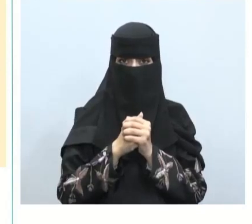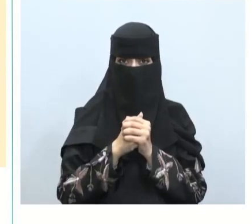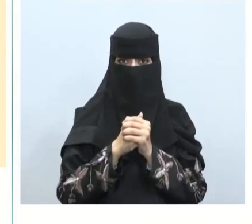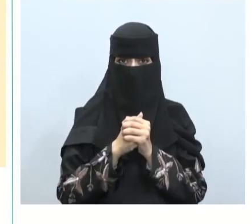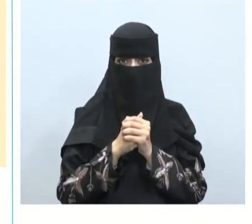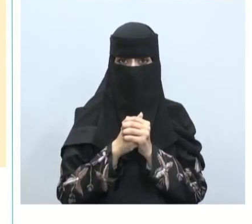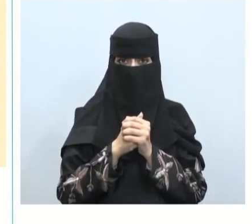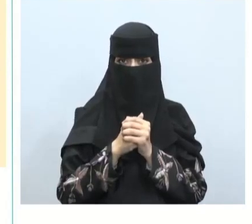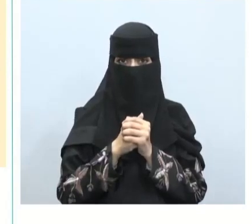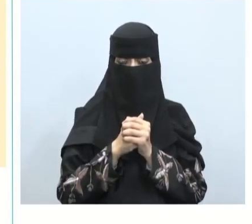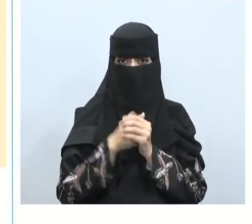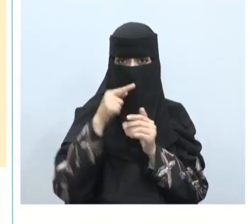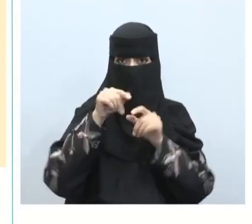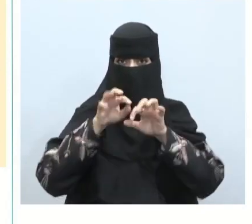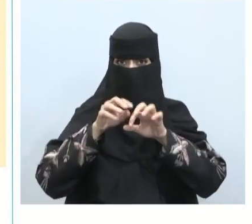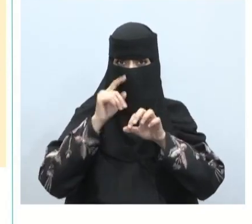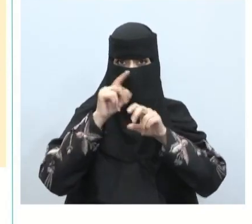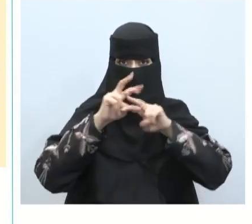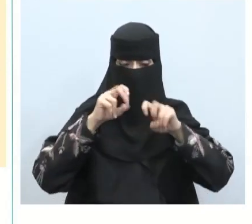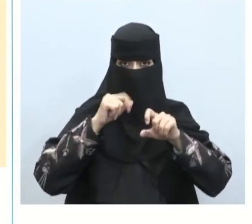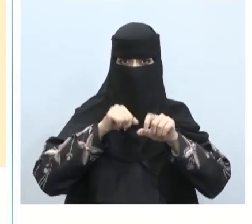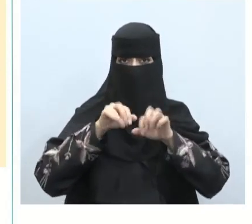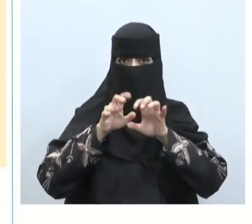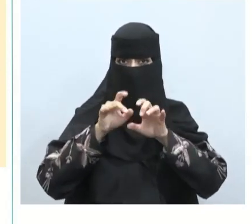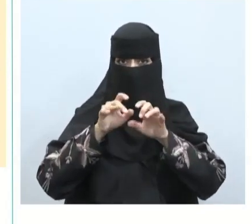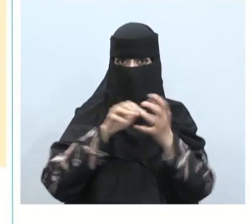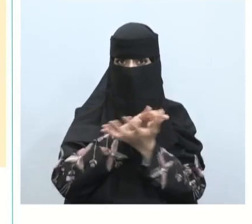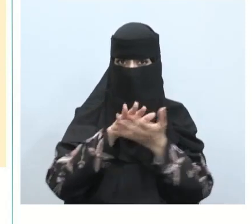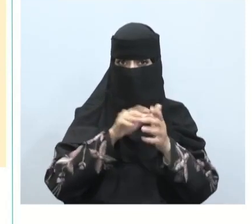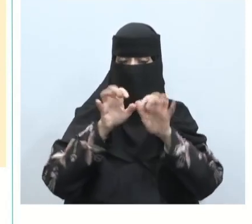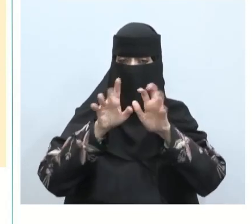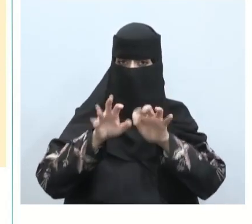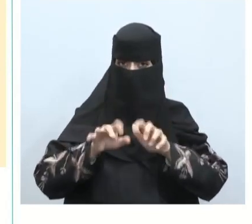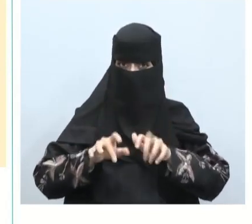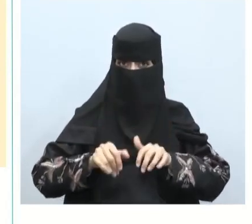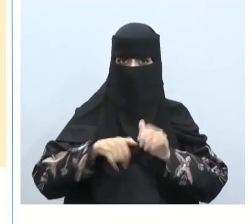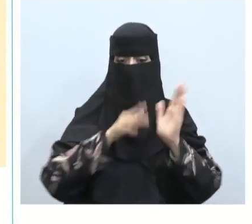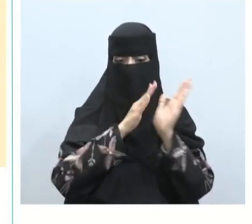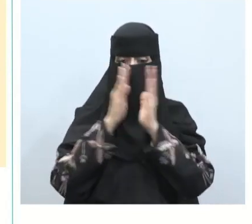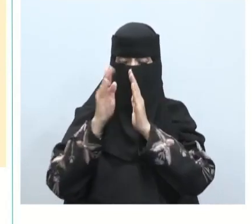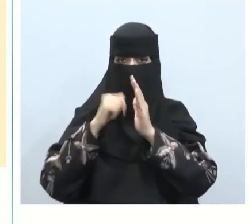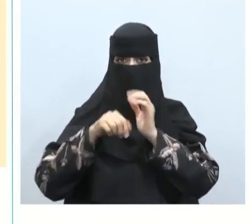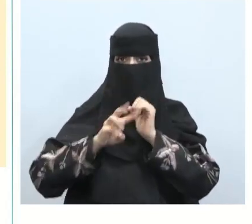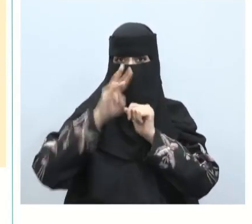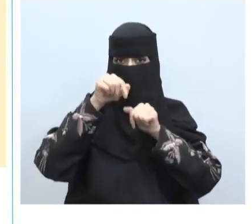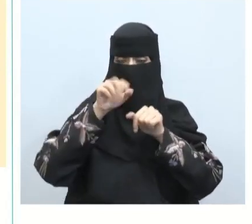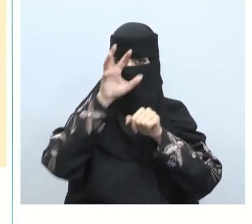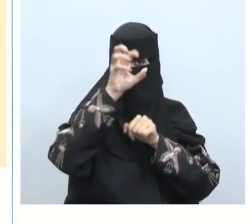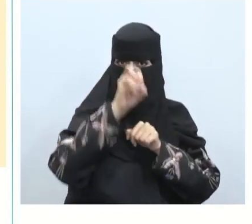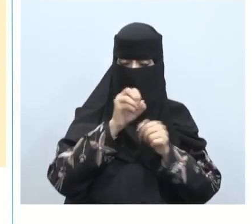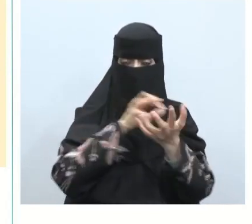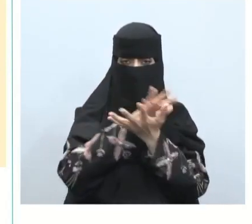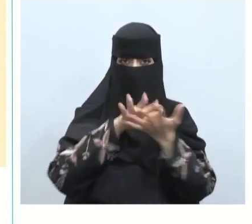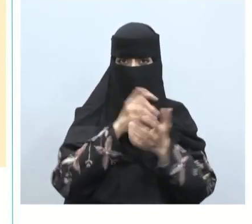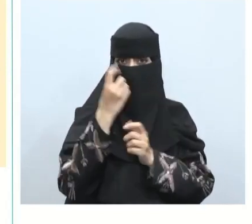درايف لنبحث عن المشاكل ونبدا بتدوينها في مستند وورد احفظ المشكله